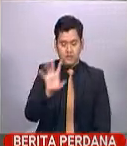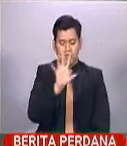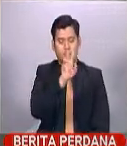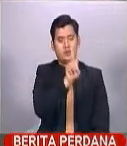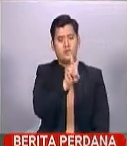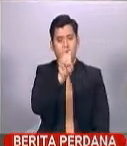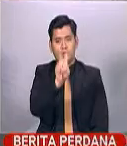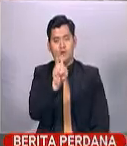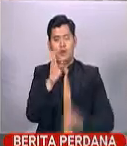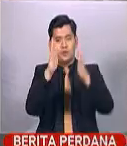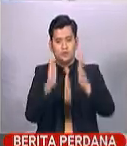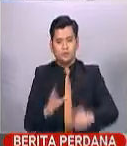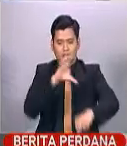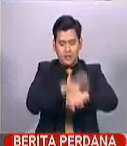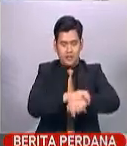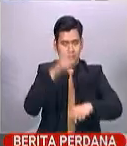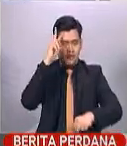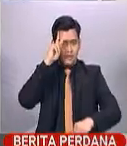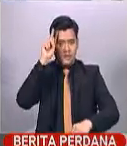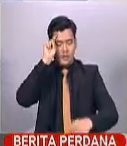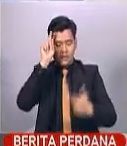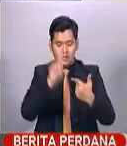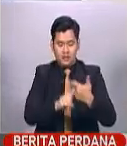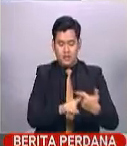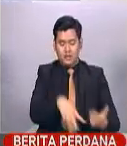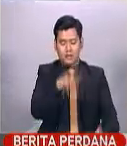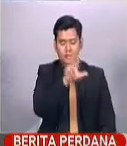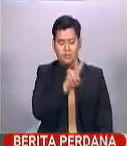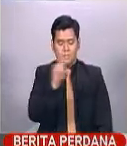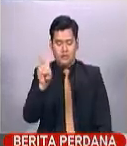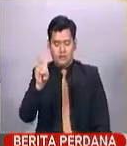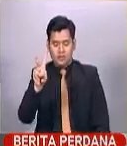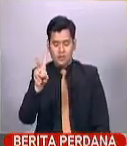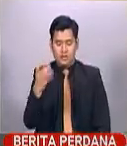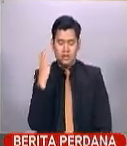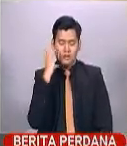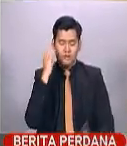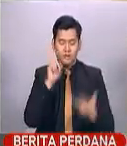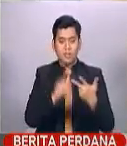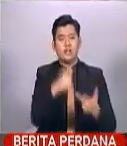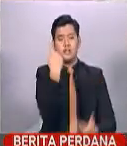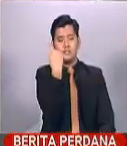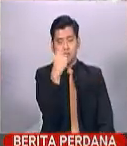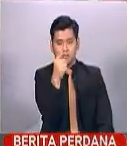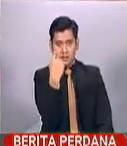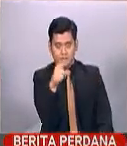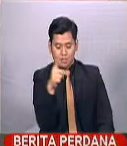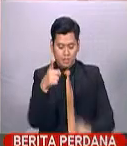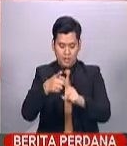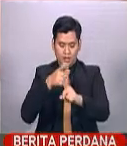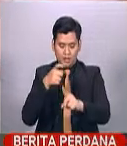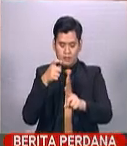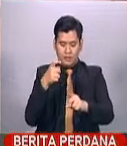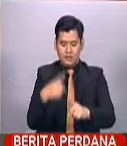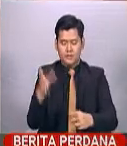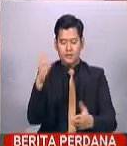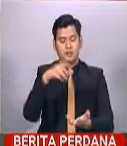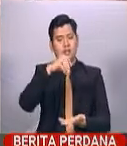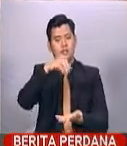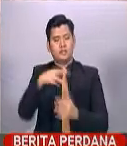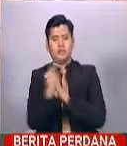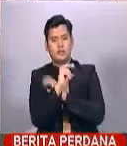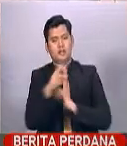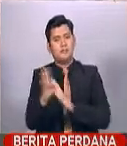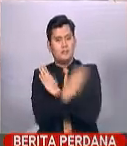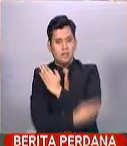20 orang ditahan di Kuala Terengganu, 32 di Kemaman dan 11 di daerah Besut. Manakala 10 lagi ditahan di Marang dan